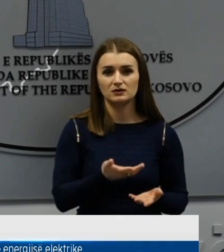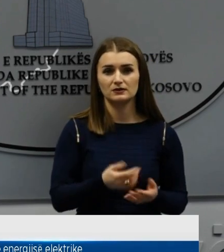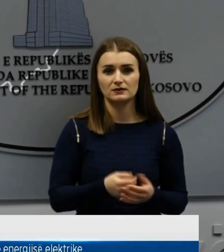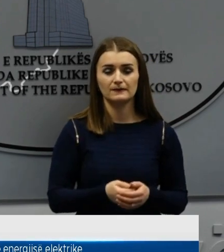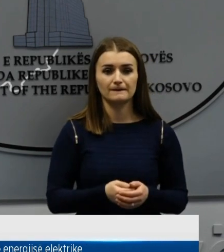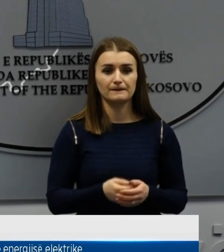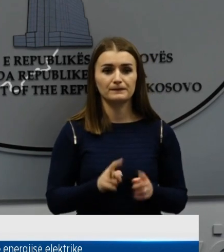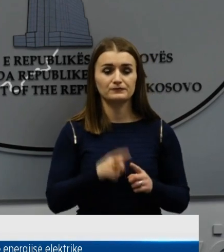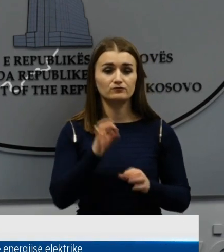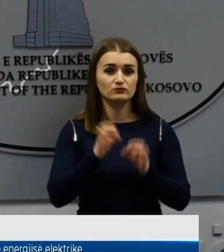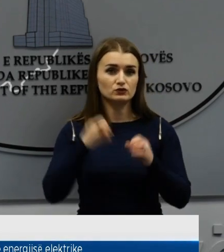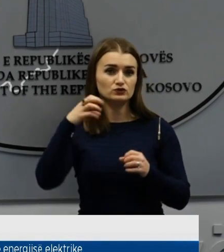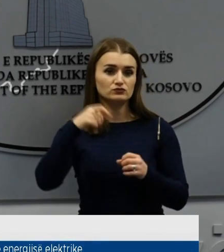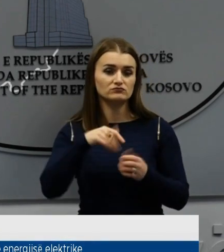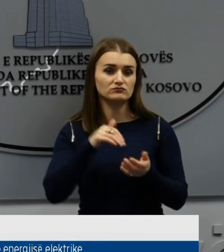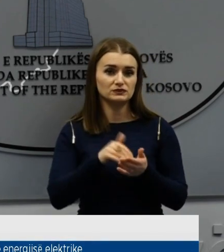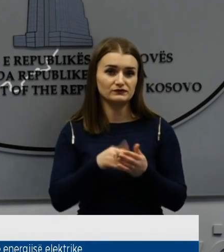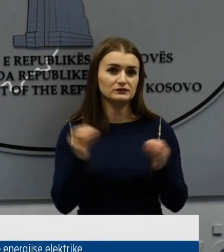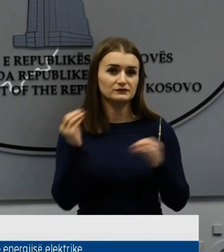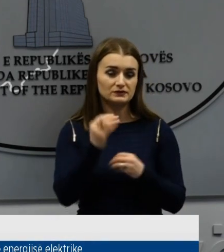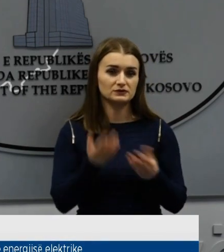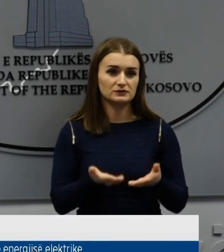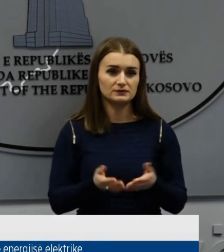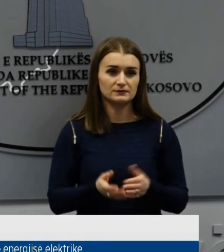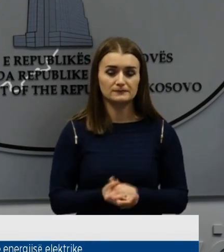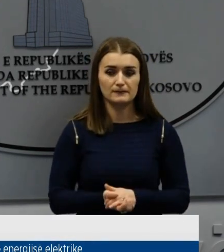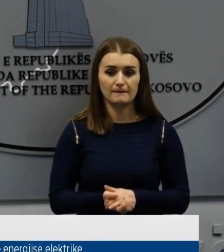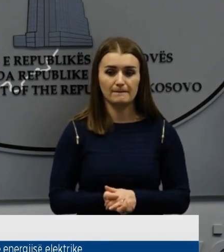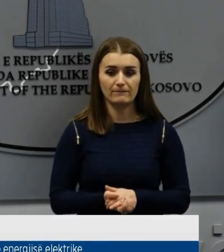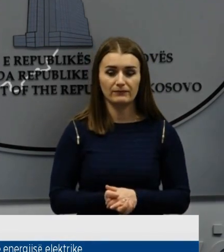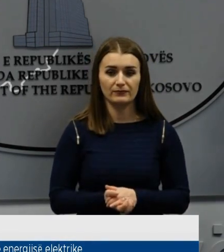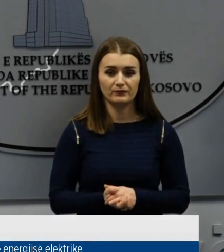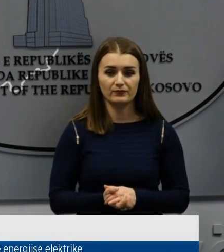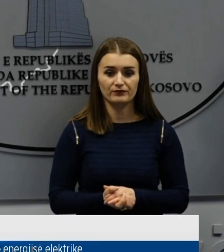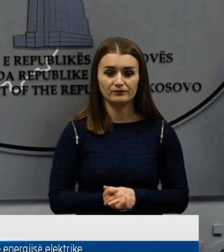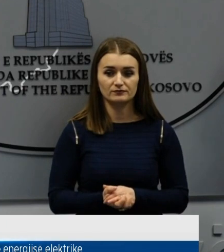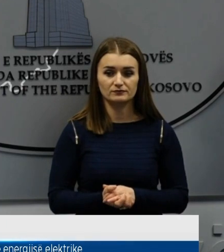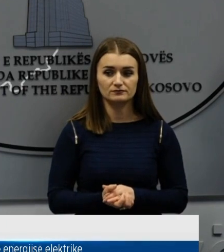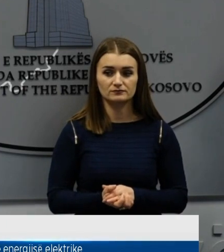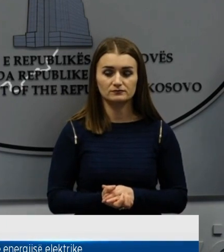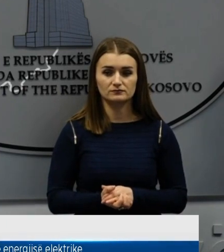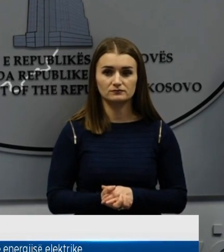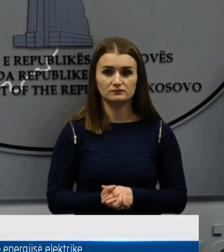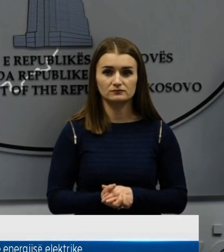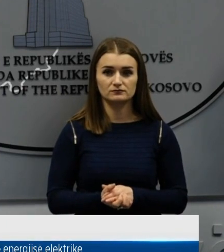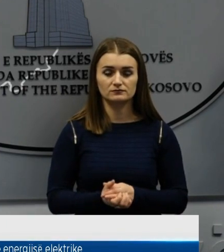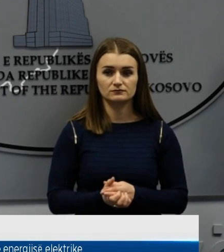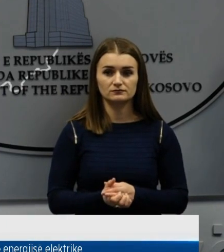pasur një ndikim të madh në këtë mes për ta zbutur situatën.